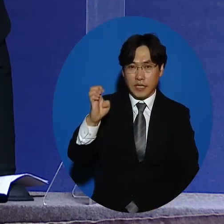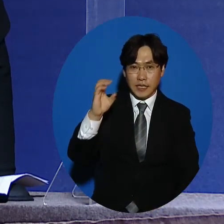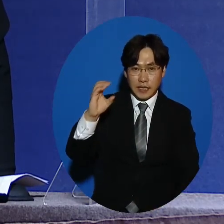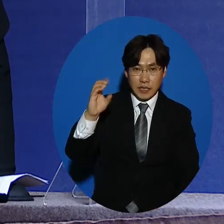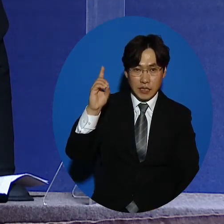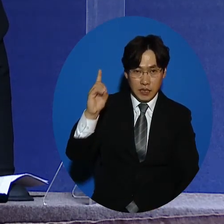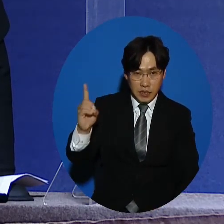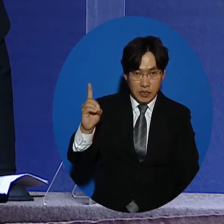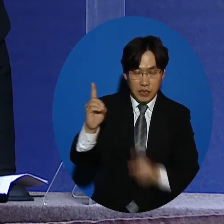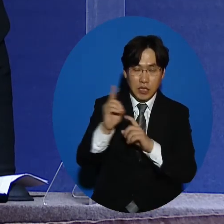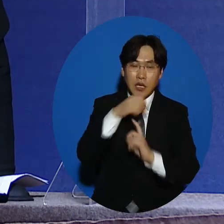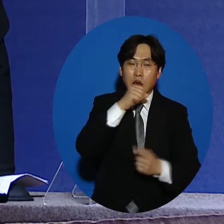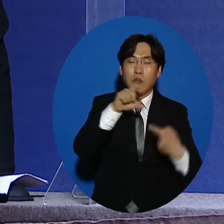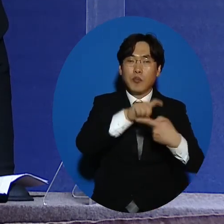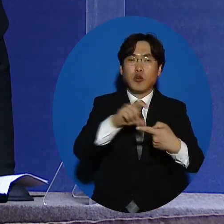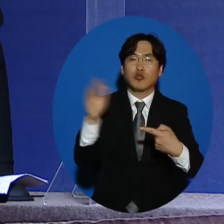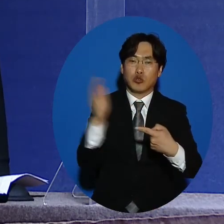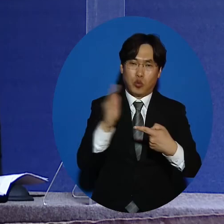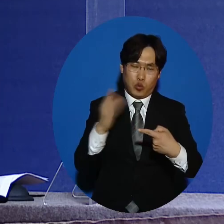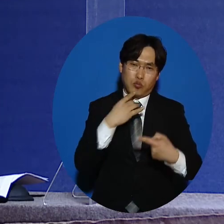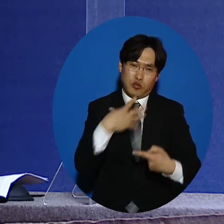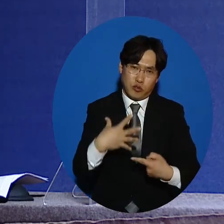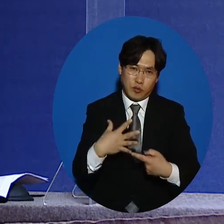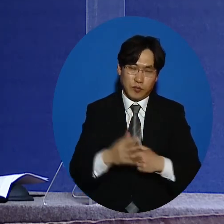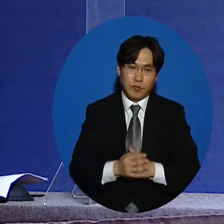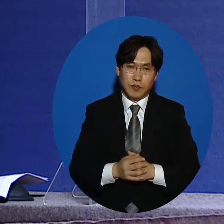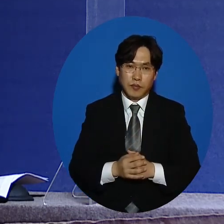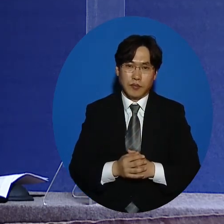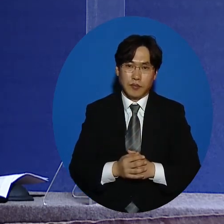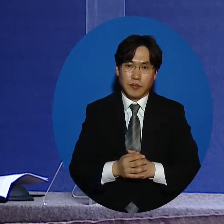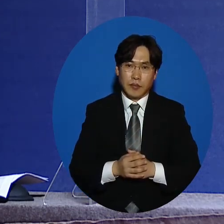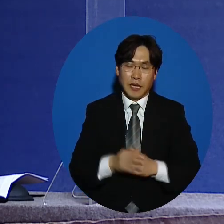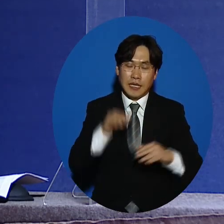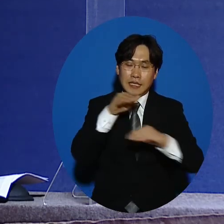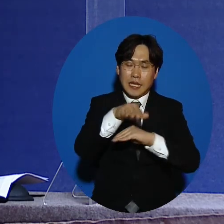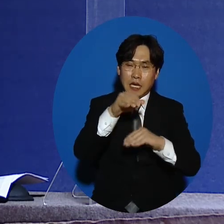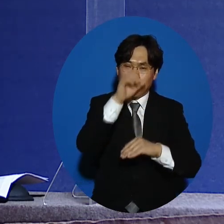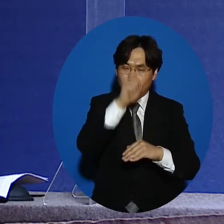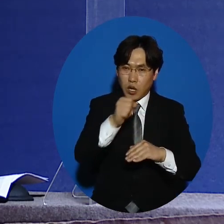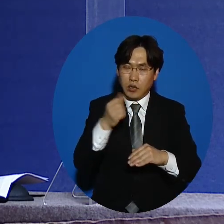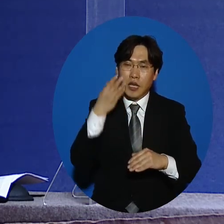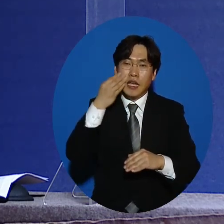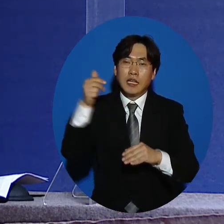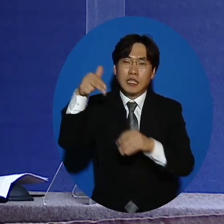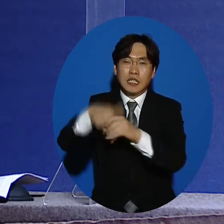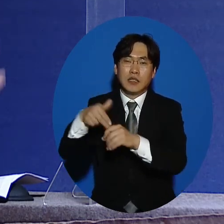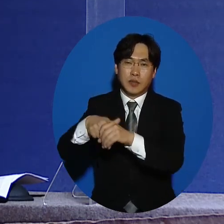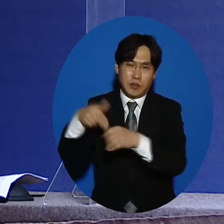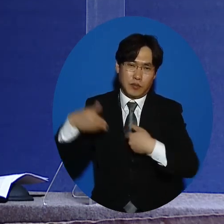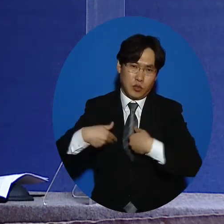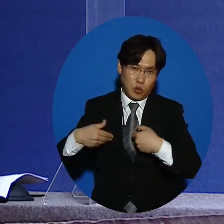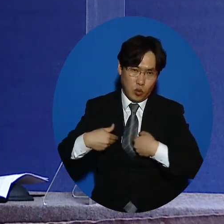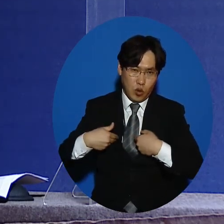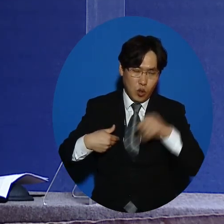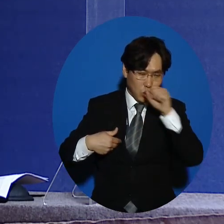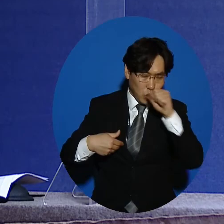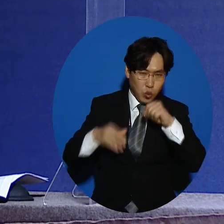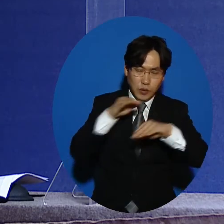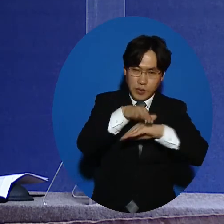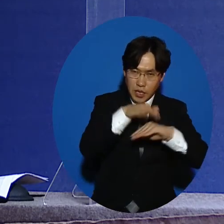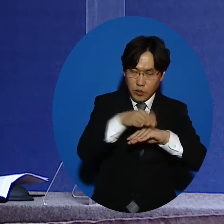수준이다. 그래도 이렇게 말씀을 하셨습니다. 아무리 차가 좋아도 기름이 있어야 갑니다. 우리가 이런 포럼을